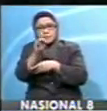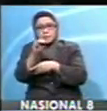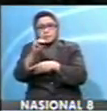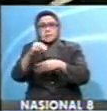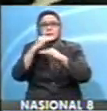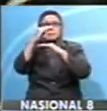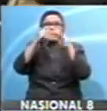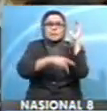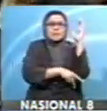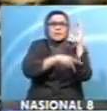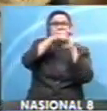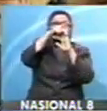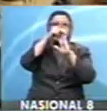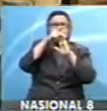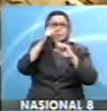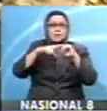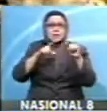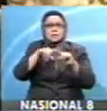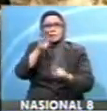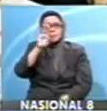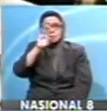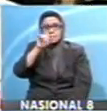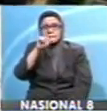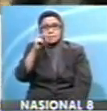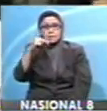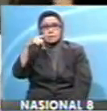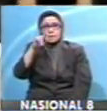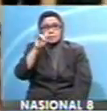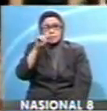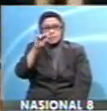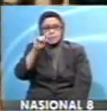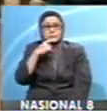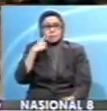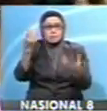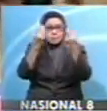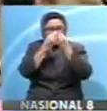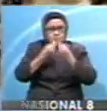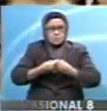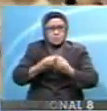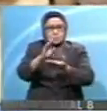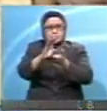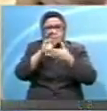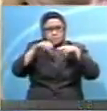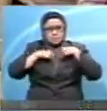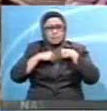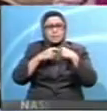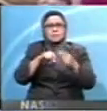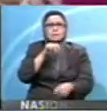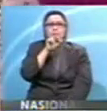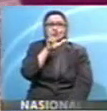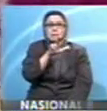parlimen balik Pulau pada Majlis ini sebanyak 1061 menerima bantuan brm yang bernilai antara R50